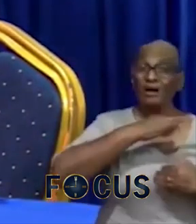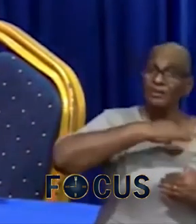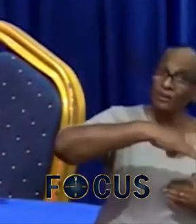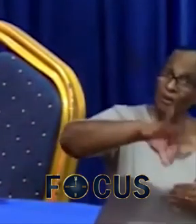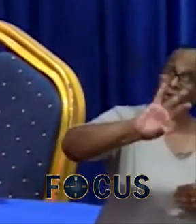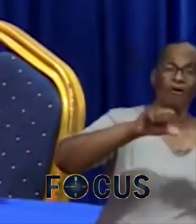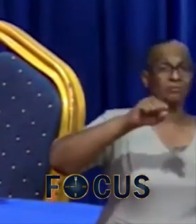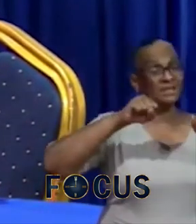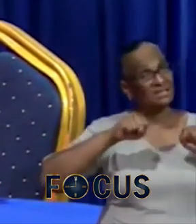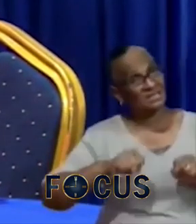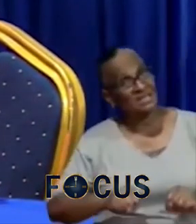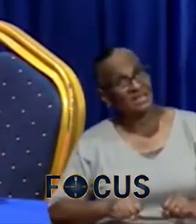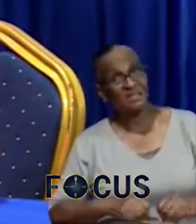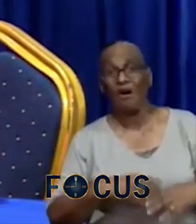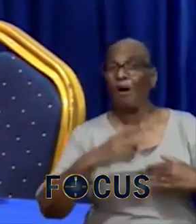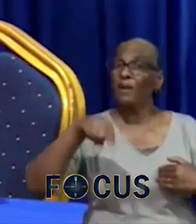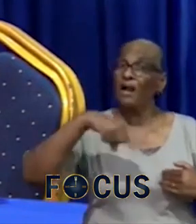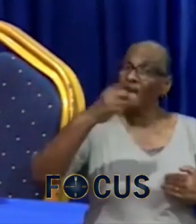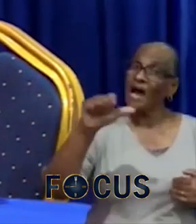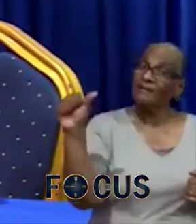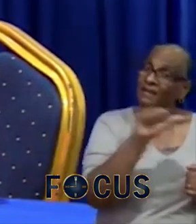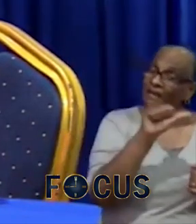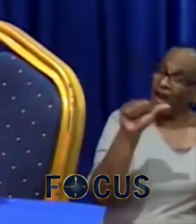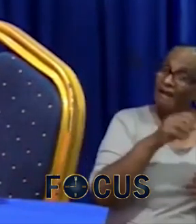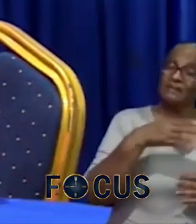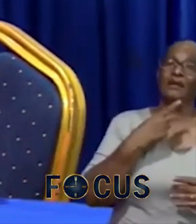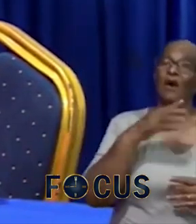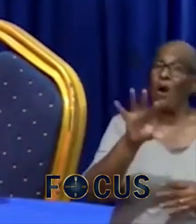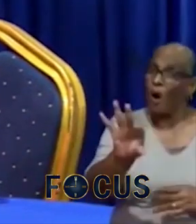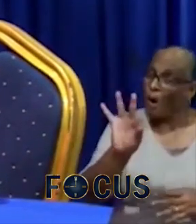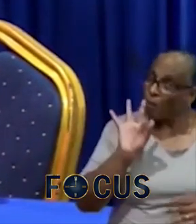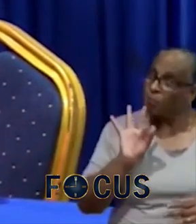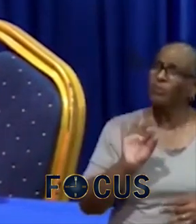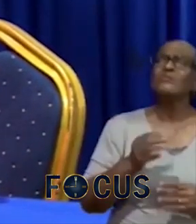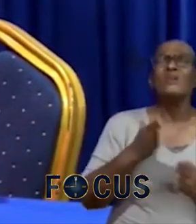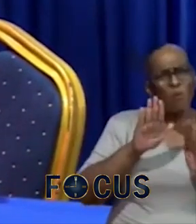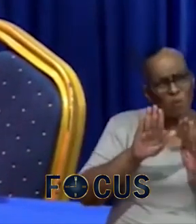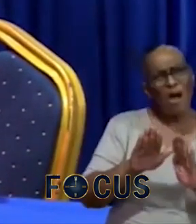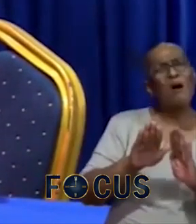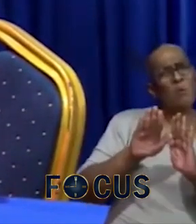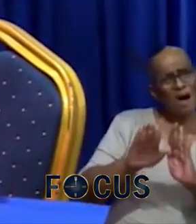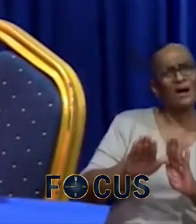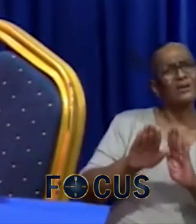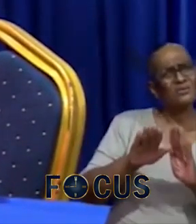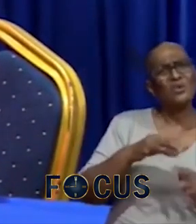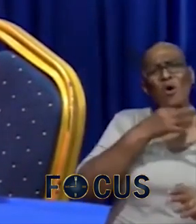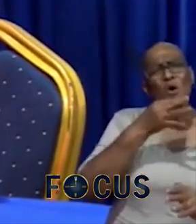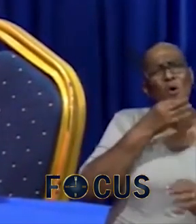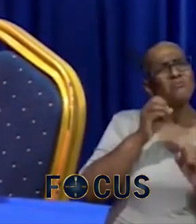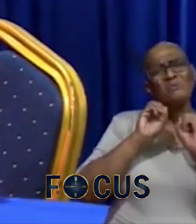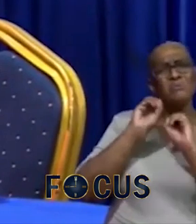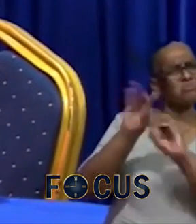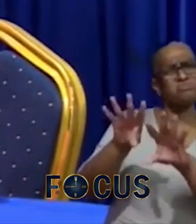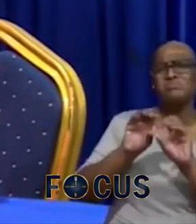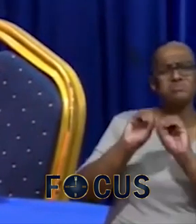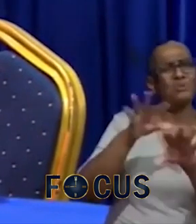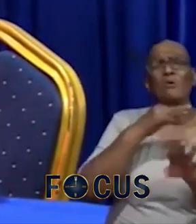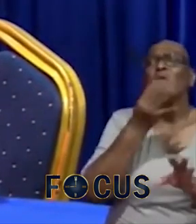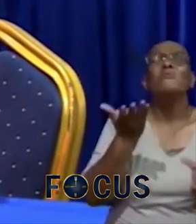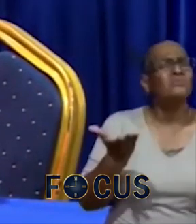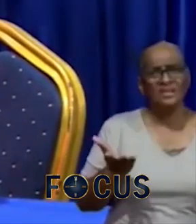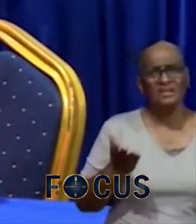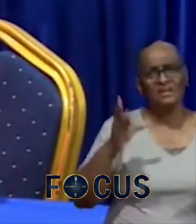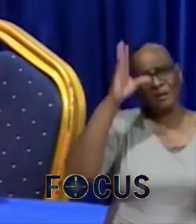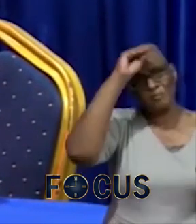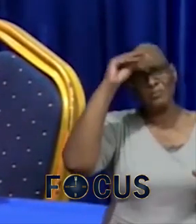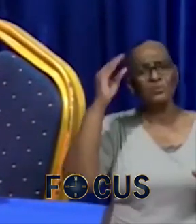nemen en te wachten op nadere bijzonderheden, doet u dat. Ik roep u op, broeders en zusters in Suriname,